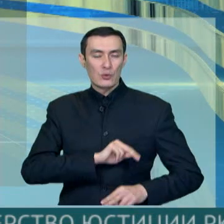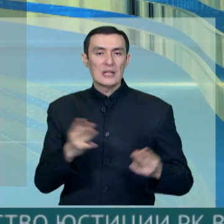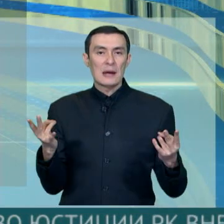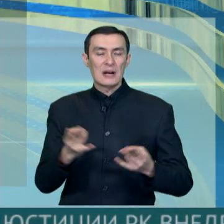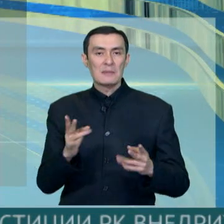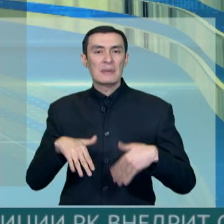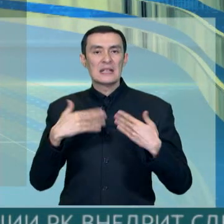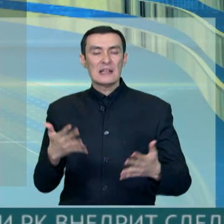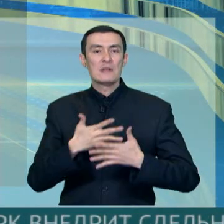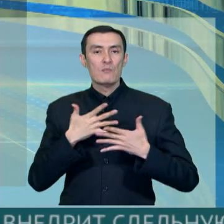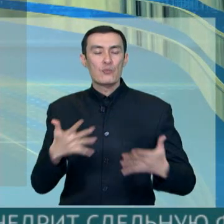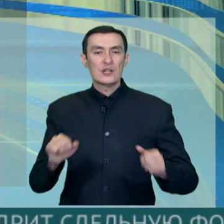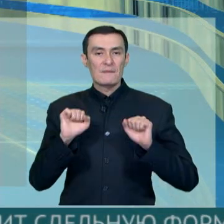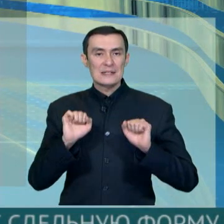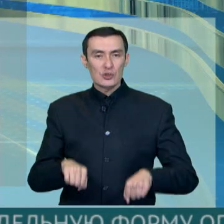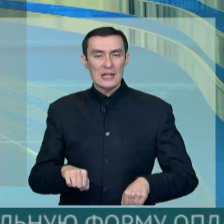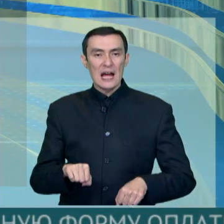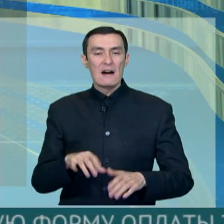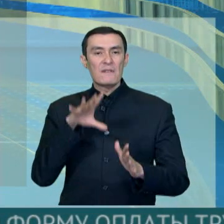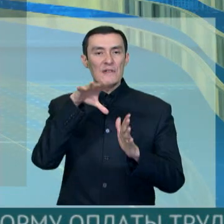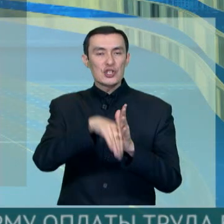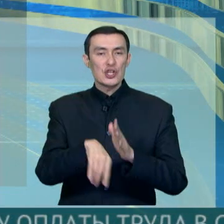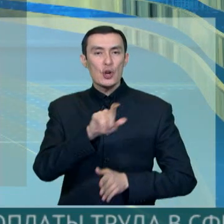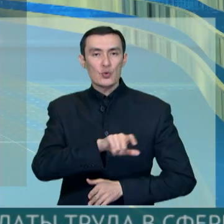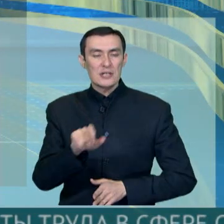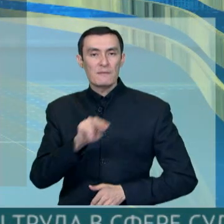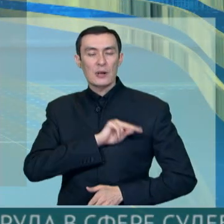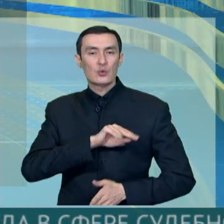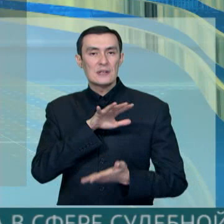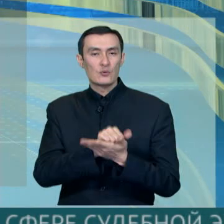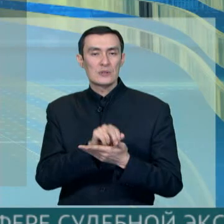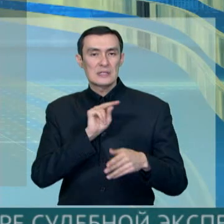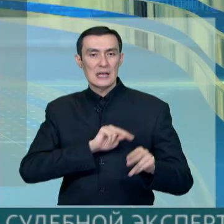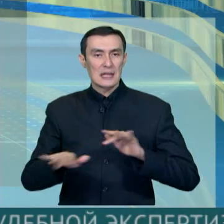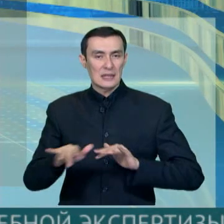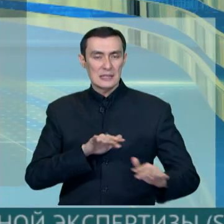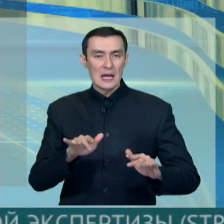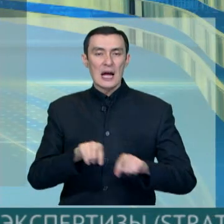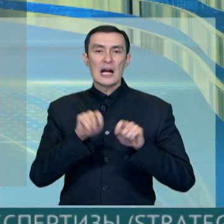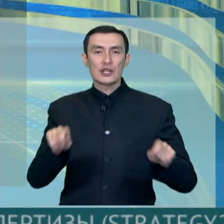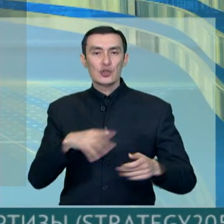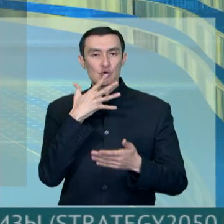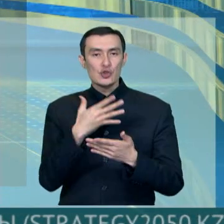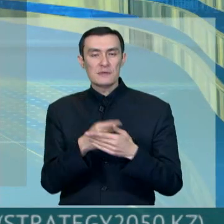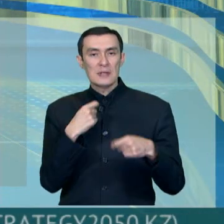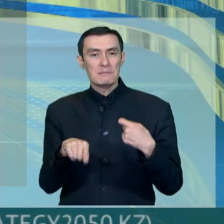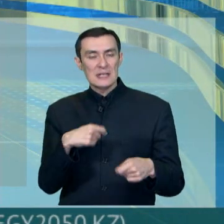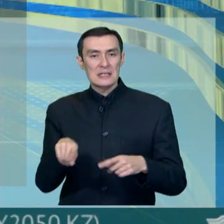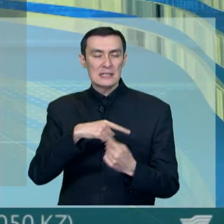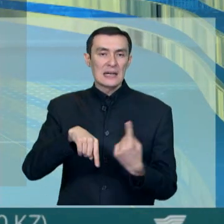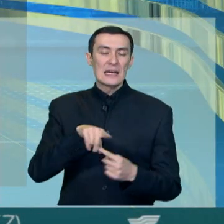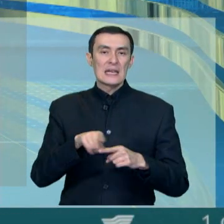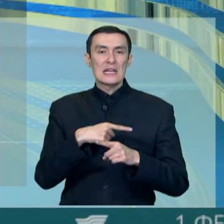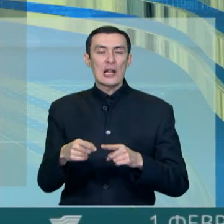Необходимо предоставить больше возможностей для вовлечения людей в продуктивную занятость. Открыть собственное дело или получить